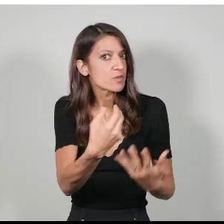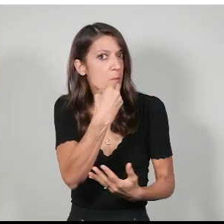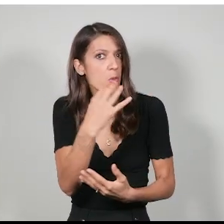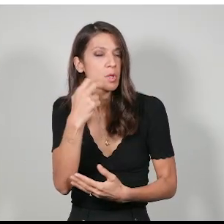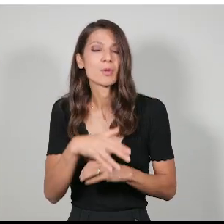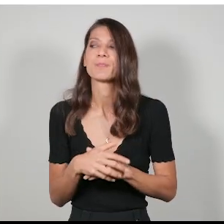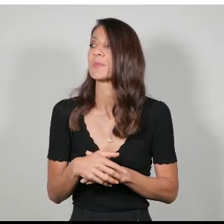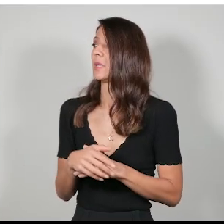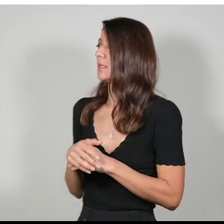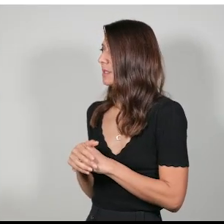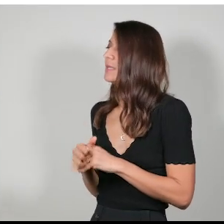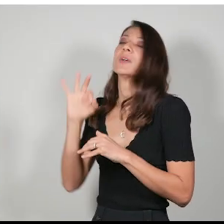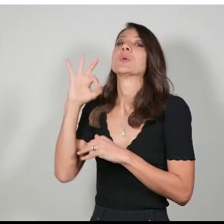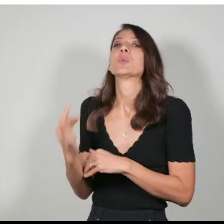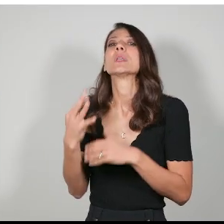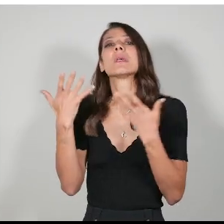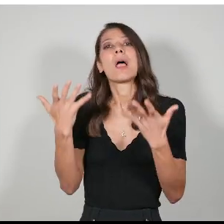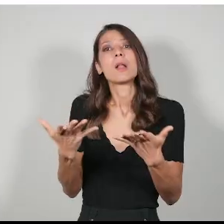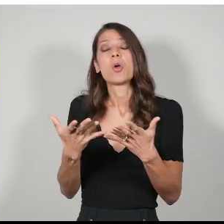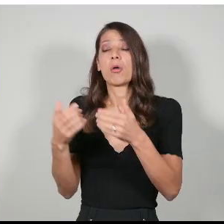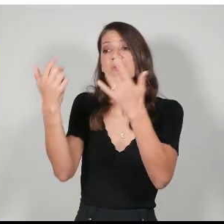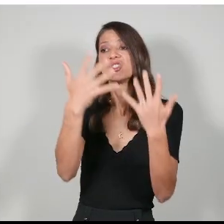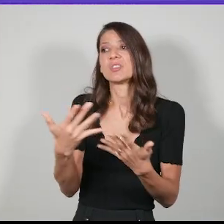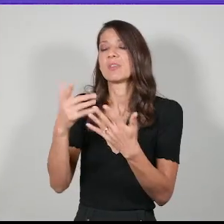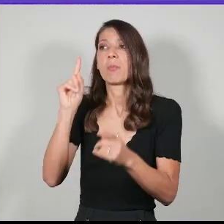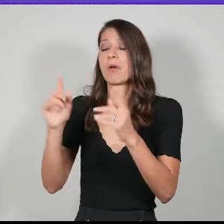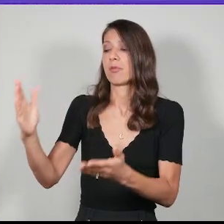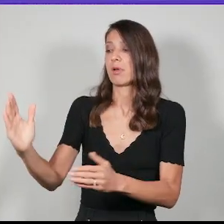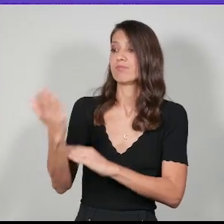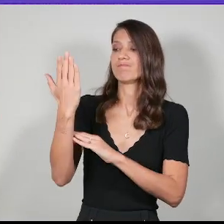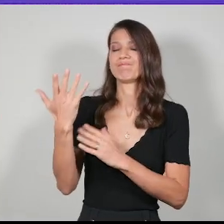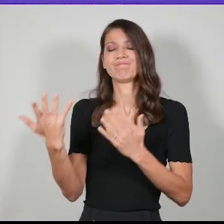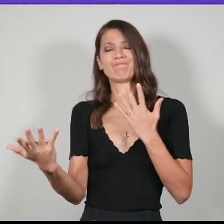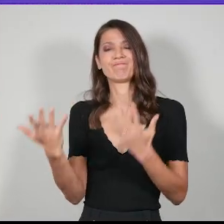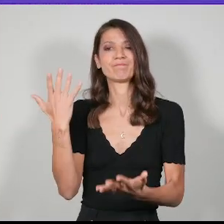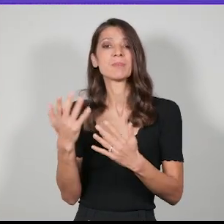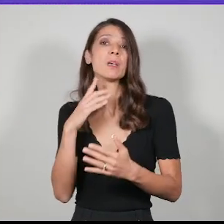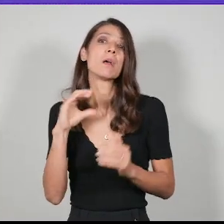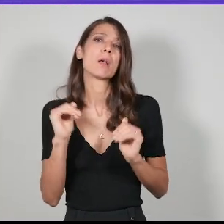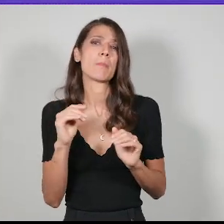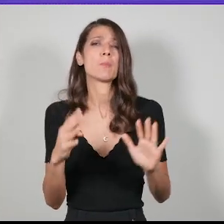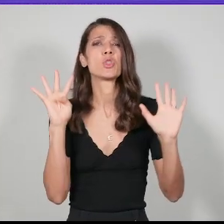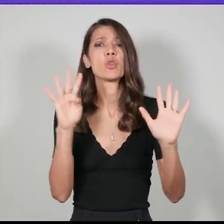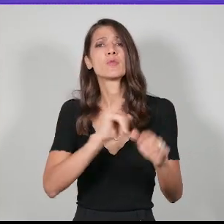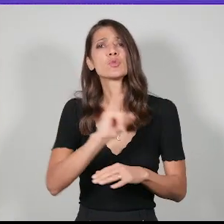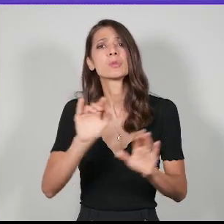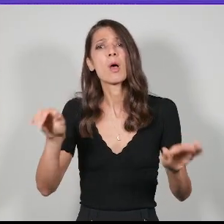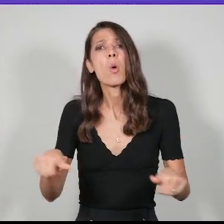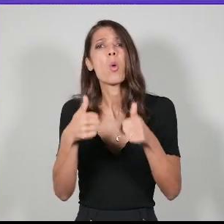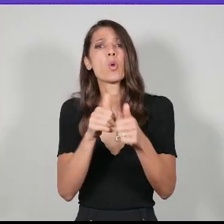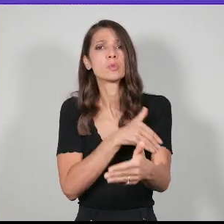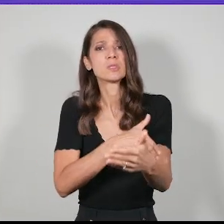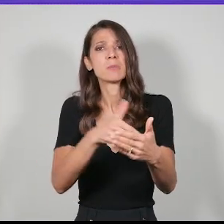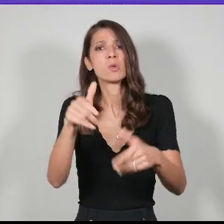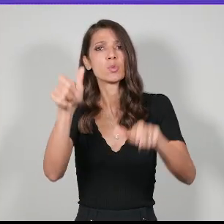que je suis un peu tiraillé quant à des indicateurs de cette nature, parce que quand on arrive à une population de 9 à 11 millions de personnes, d'un côté, je